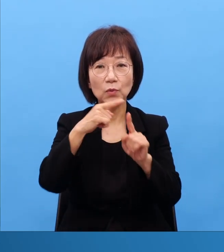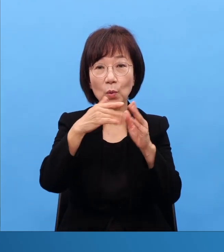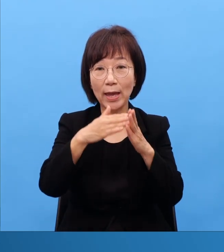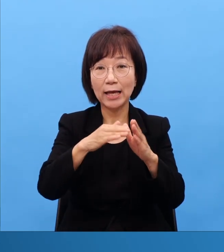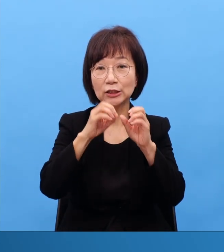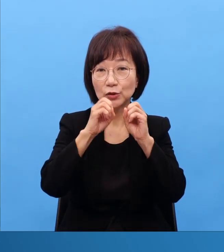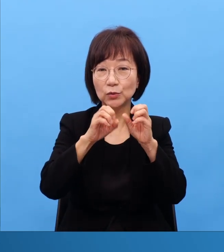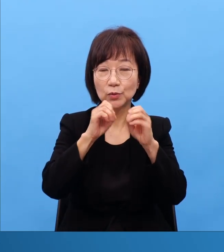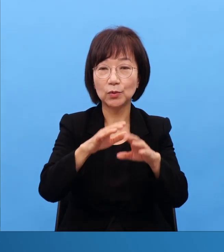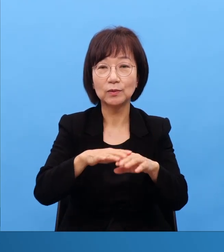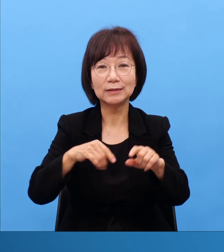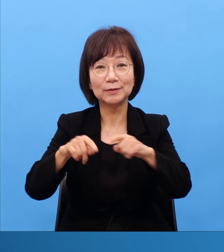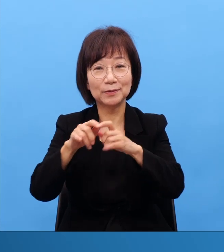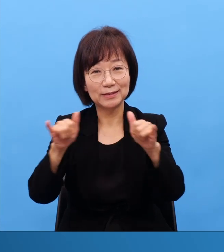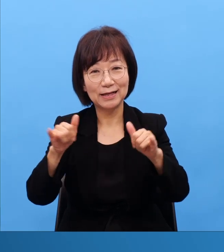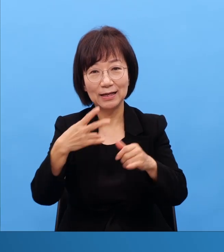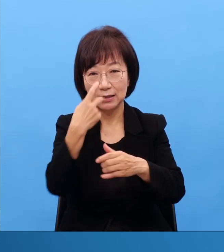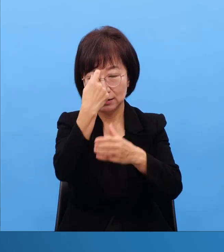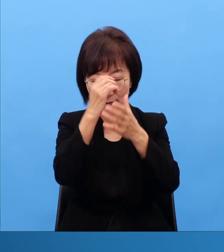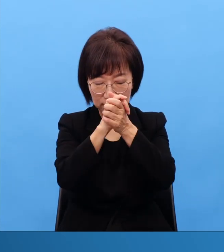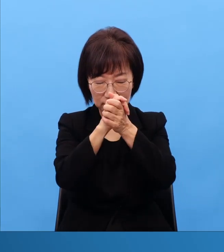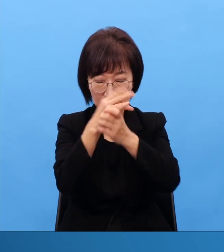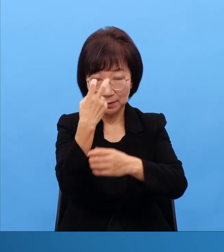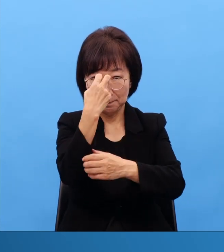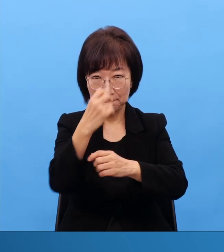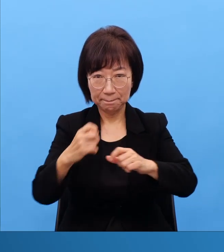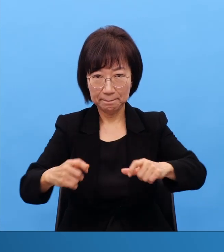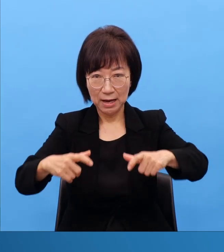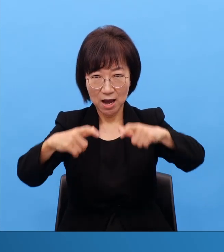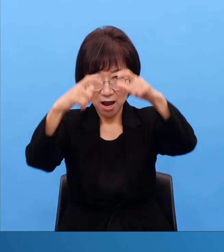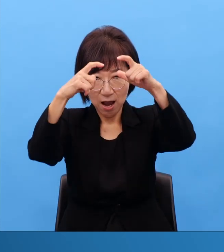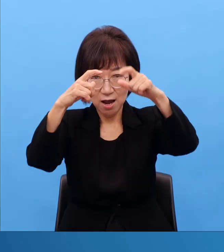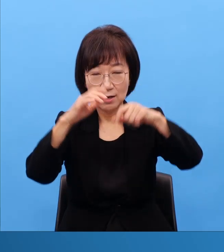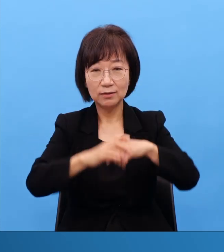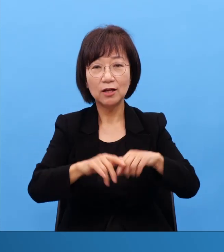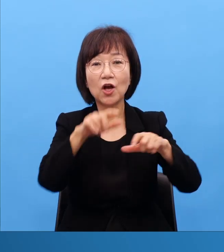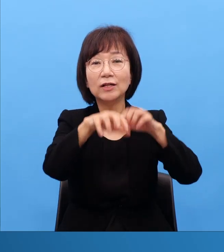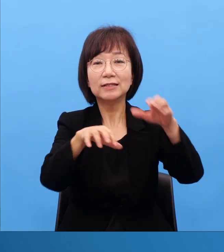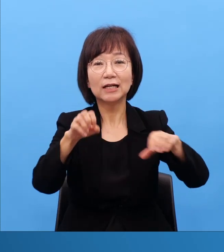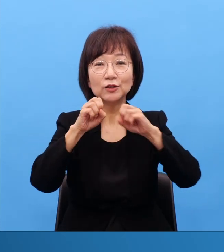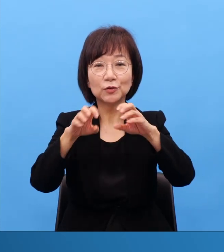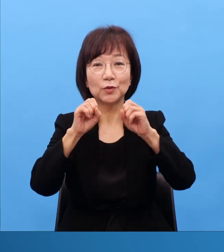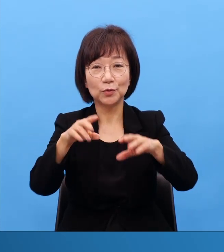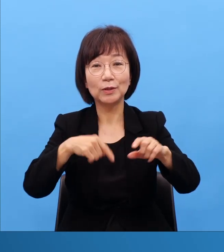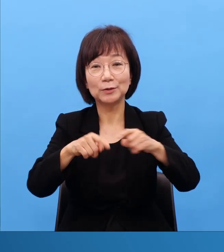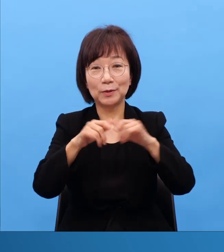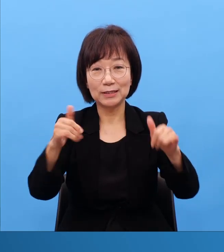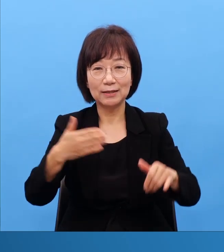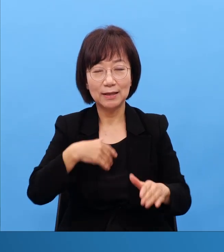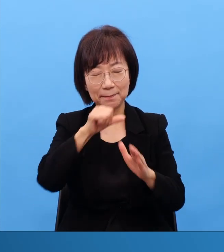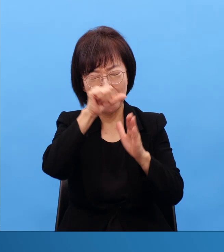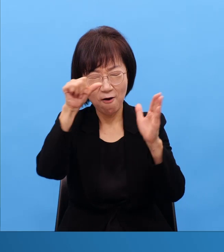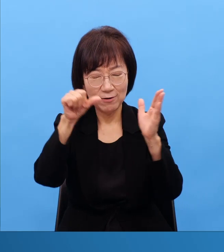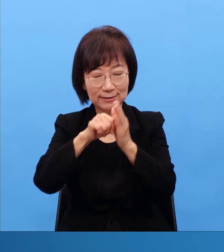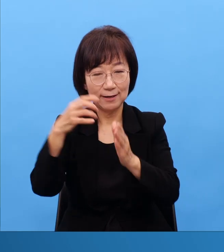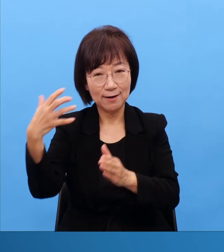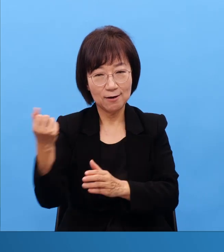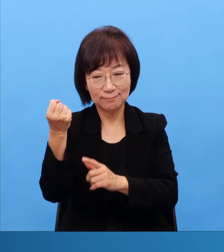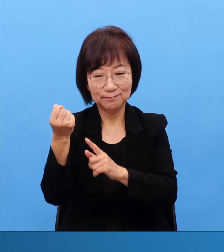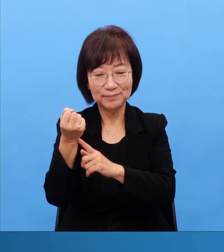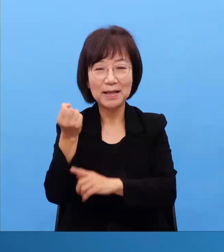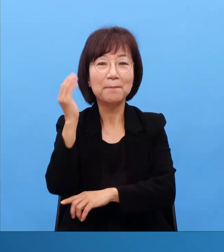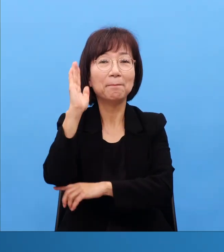지도자, 기도의 망대 세우라, 현장 전도 지도자, 나의 인생 메시지라는 제목으로 2강의 메시지를